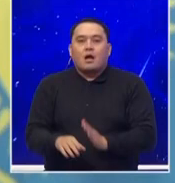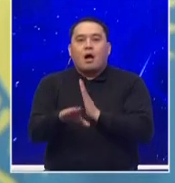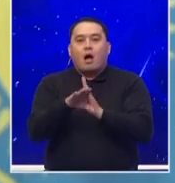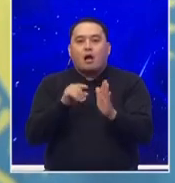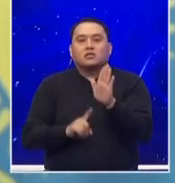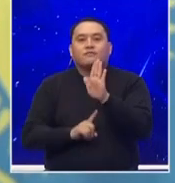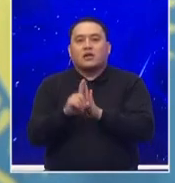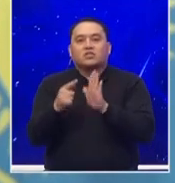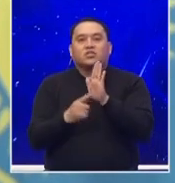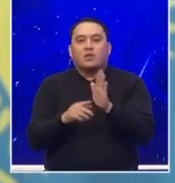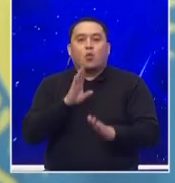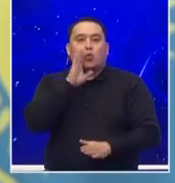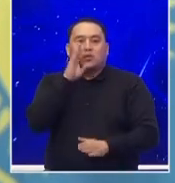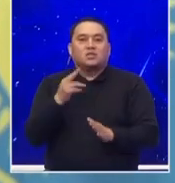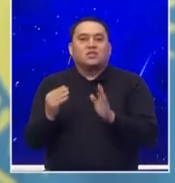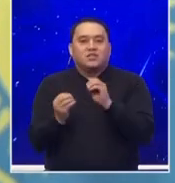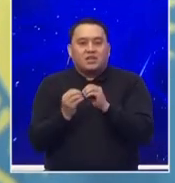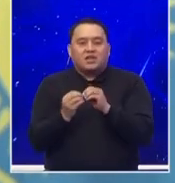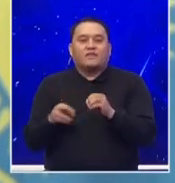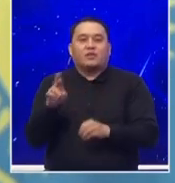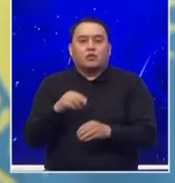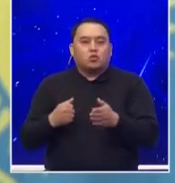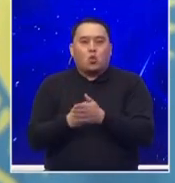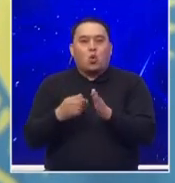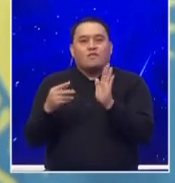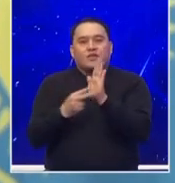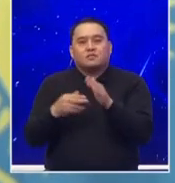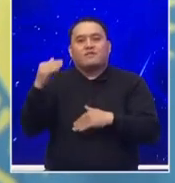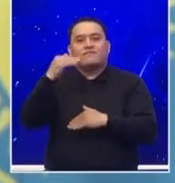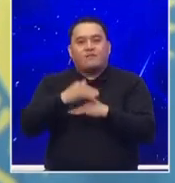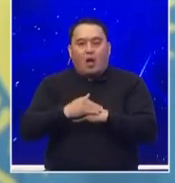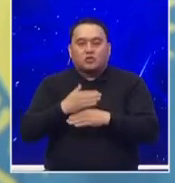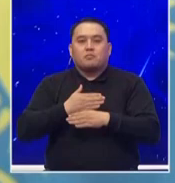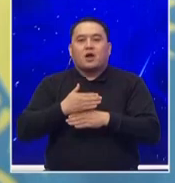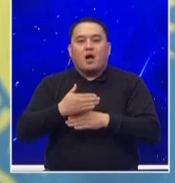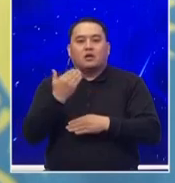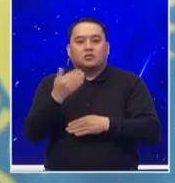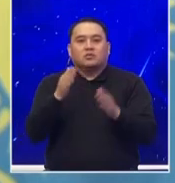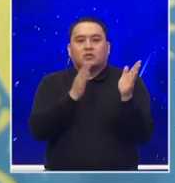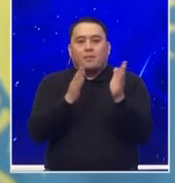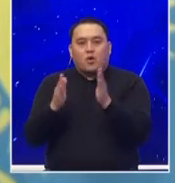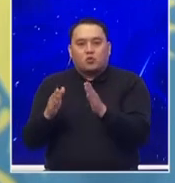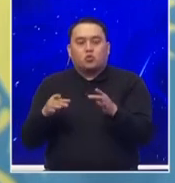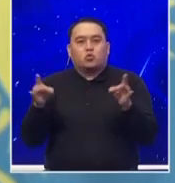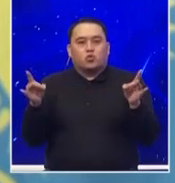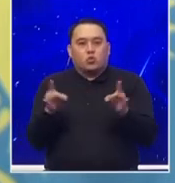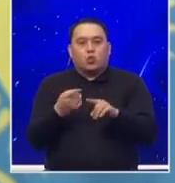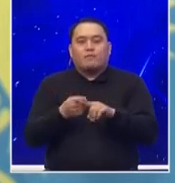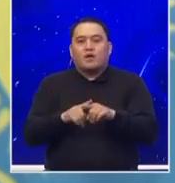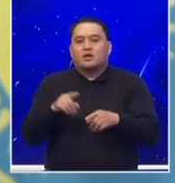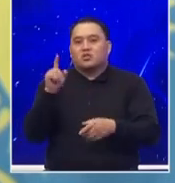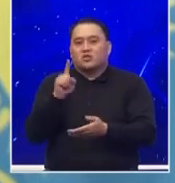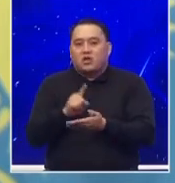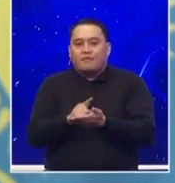Голосование начнется в 7 утра 10 января и продолжится до 8 вечера. Оно будет проходить с соблюдением всех норм карантинного